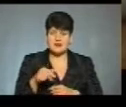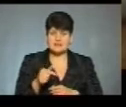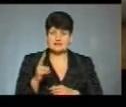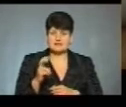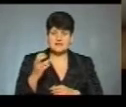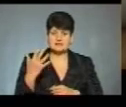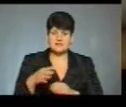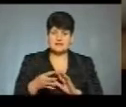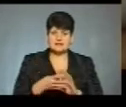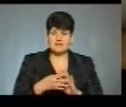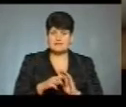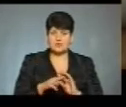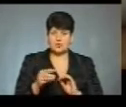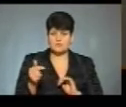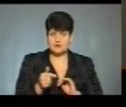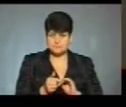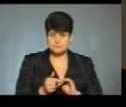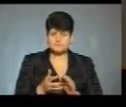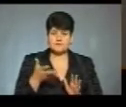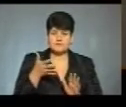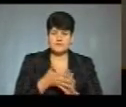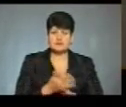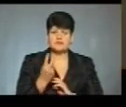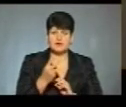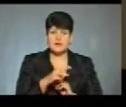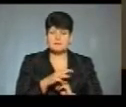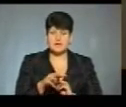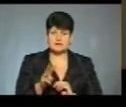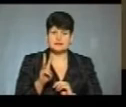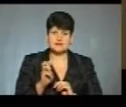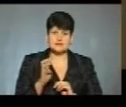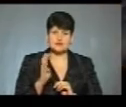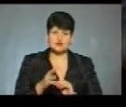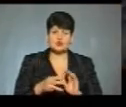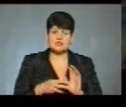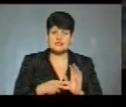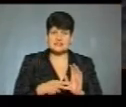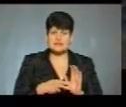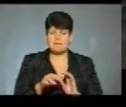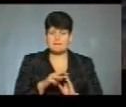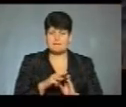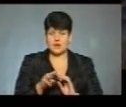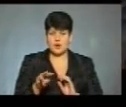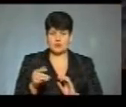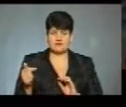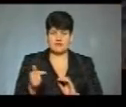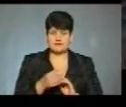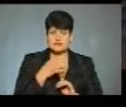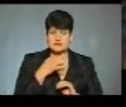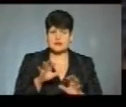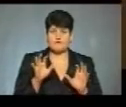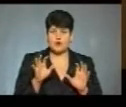мільярди 259 мільйонів гривень. Видатки – 2 мільярди 347 мільйонів гривень, повідомив голова постійної комісії з питань